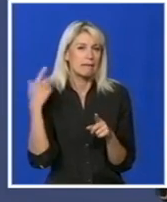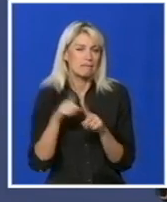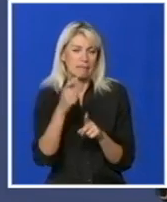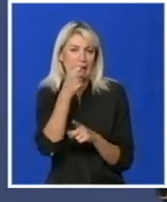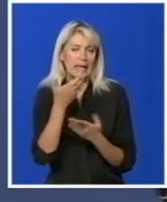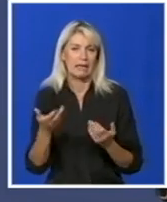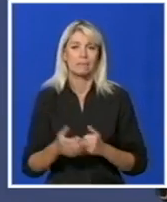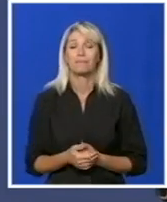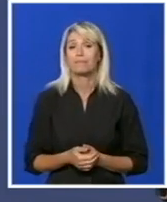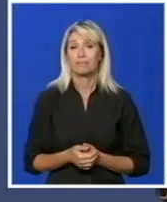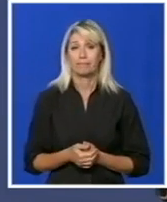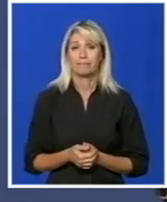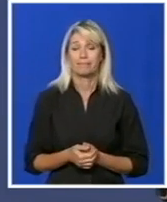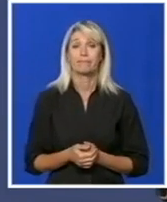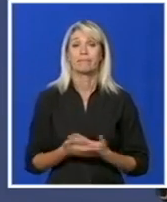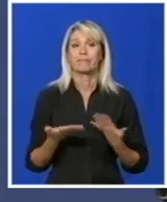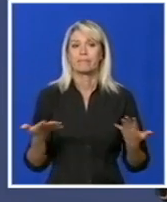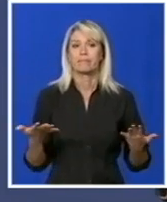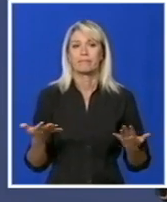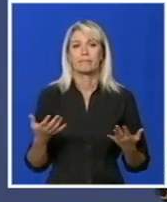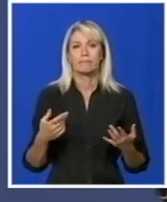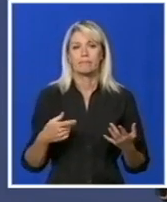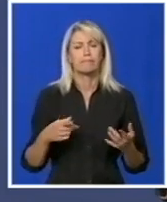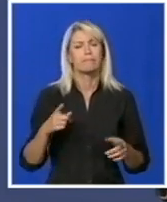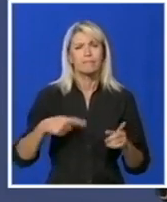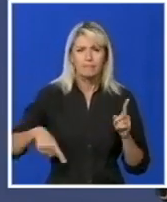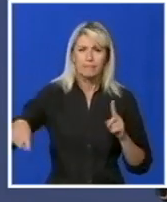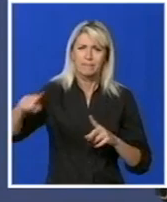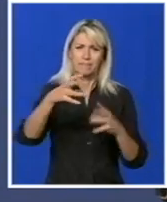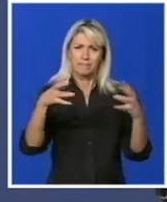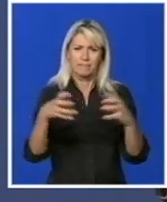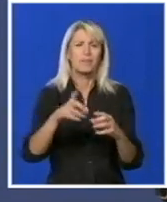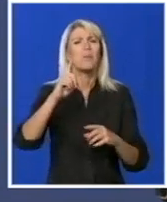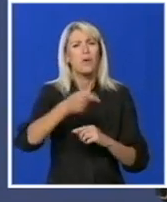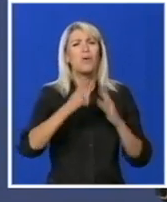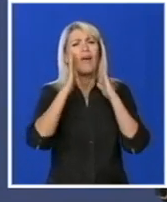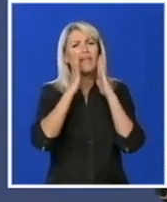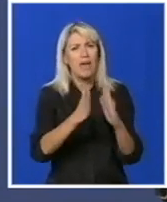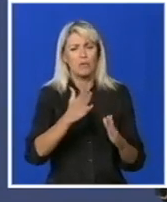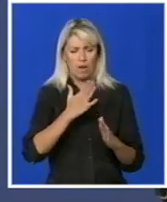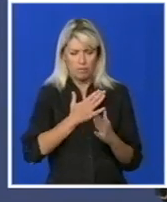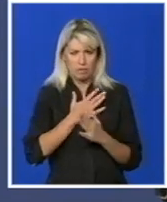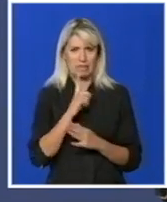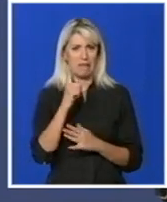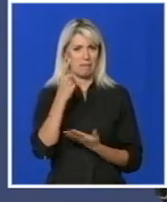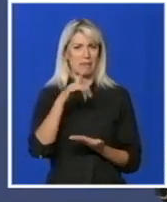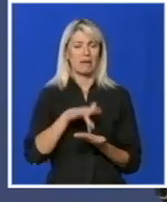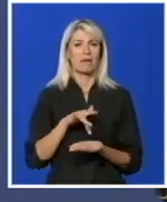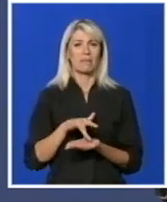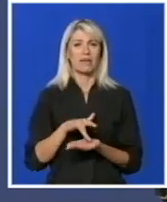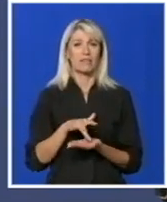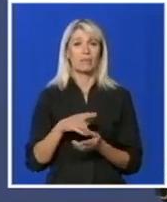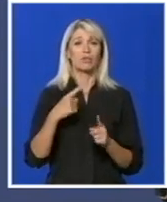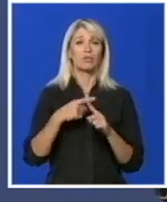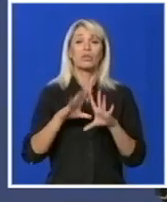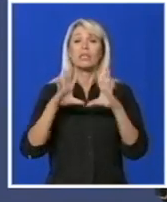važan. Dakle, moramo da verujemo se svi. Moramo da verujemo sebi i da verujemo u sve ono